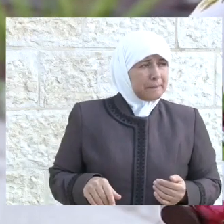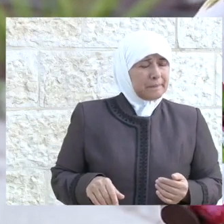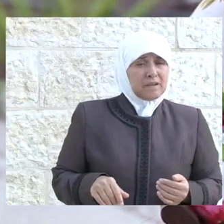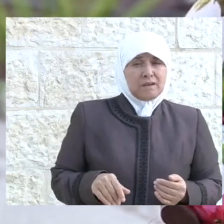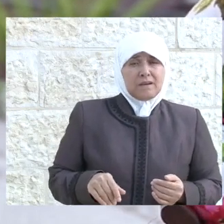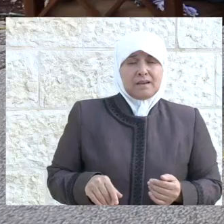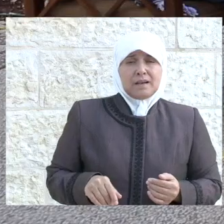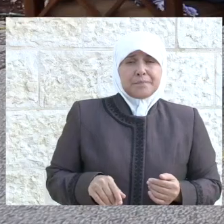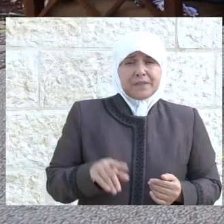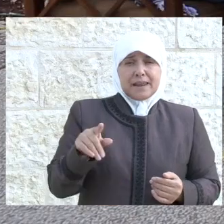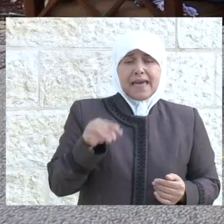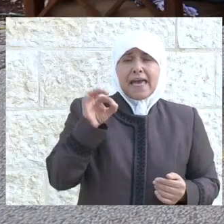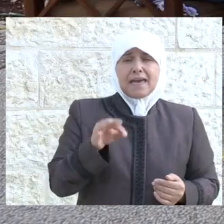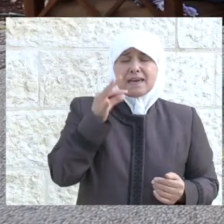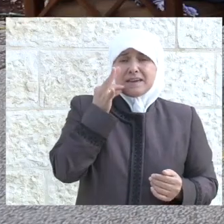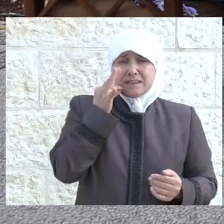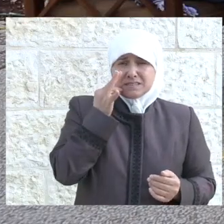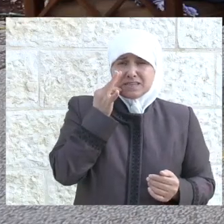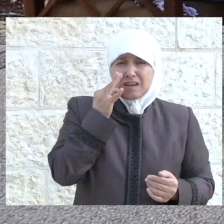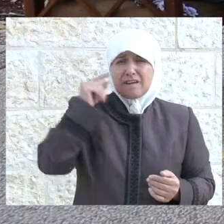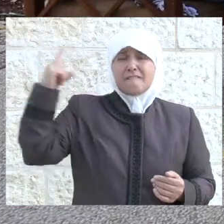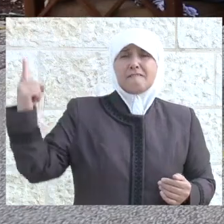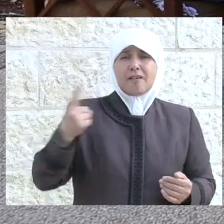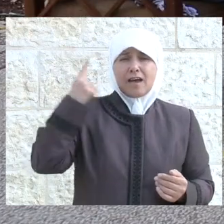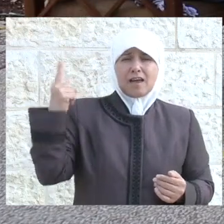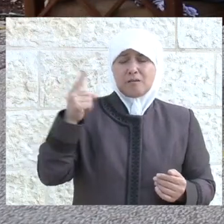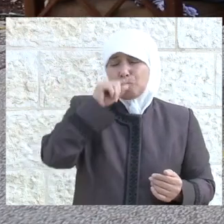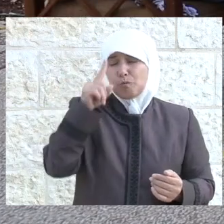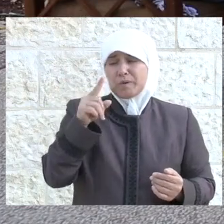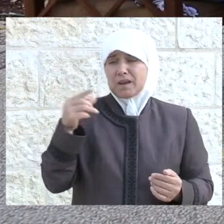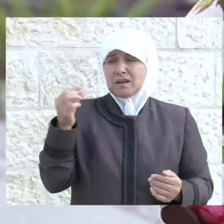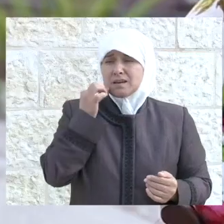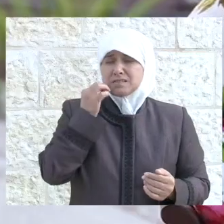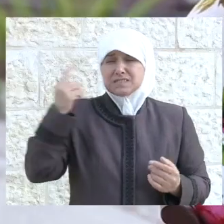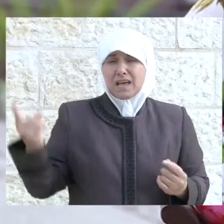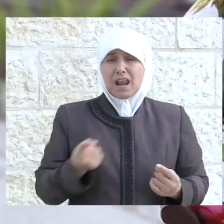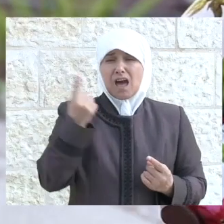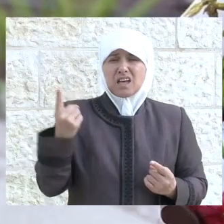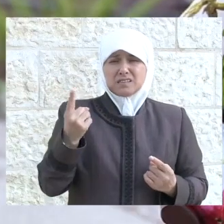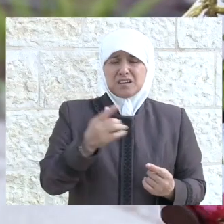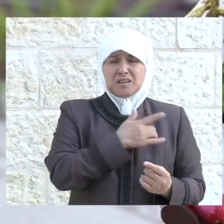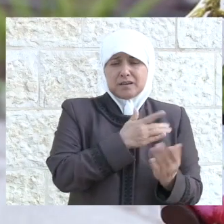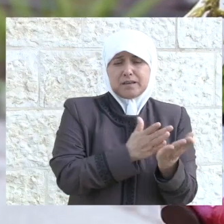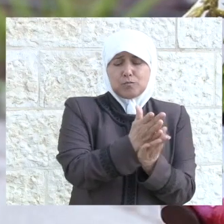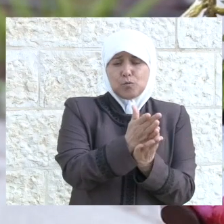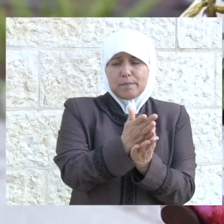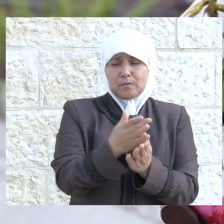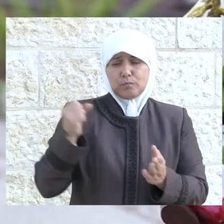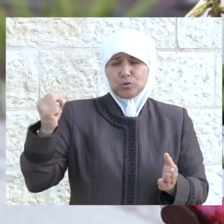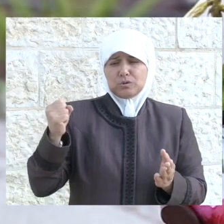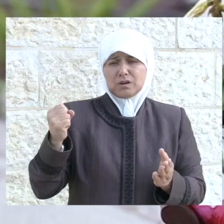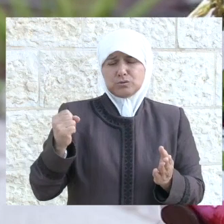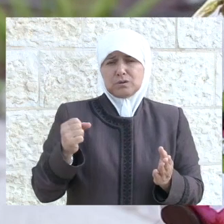بالعالم حتى لو ما كان عنده إعاقة، طول ما هو مش مؤمن بنفسه مش حيوصل لمكان. آمنوا بقدراتكم، آمنوا أنه أنتوا بتقدروا